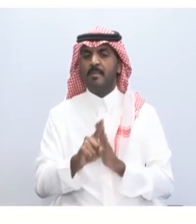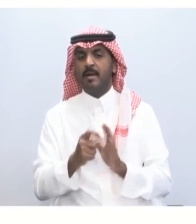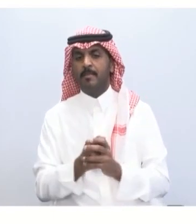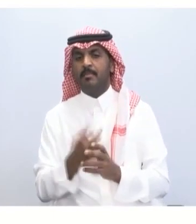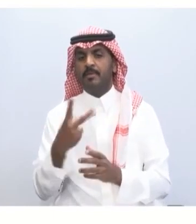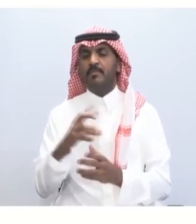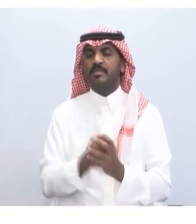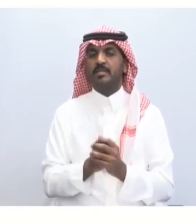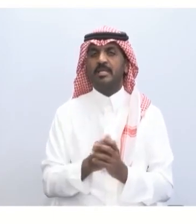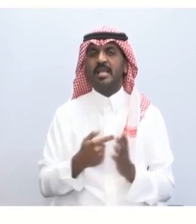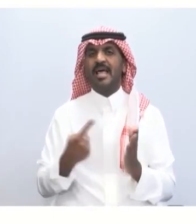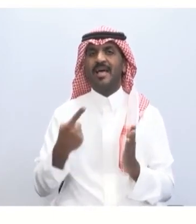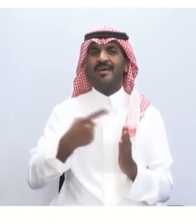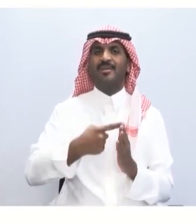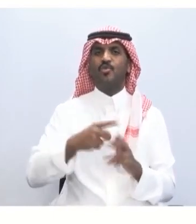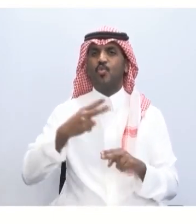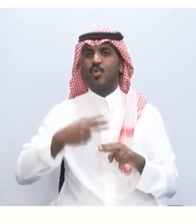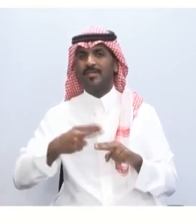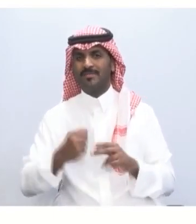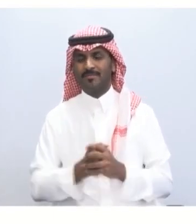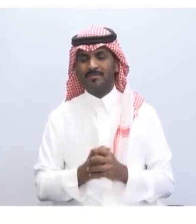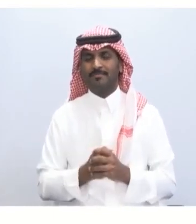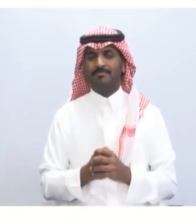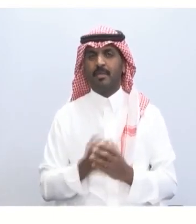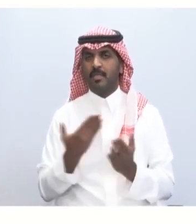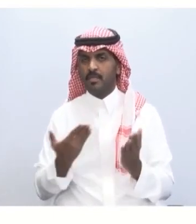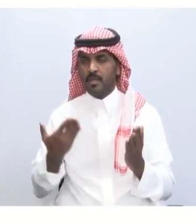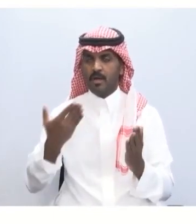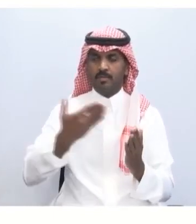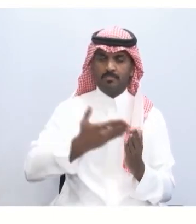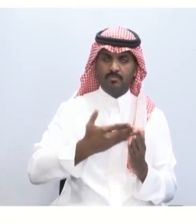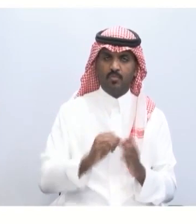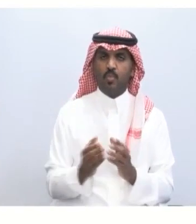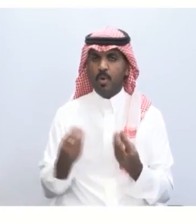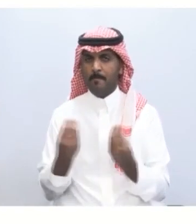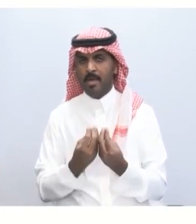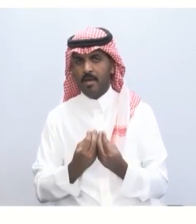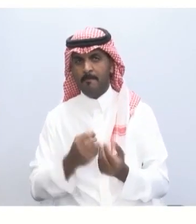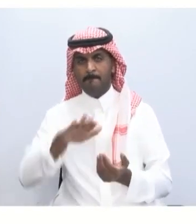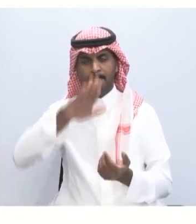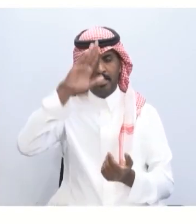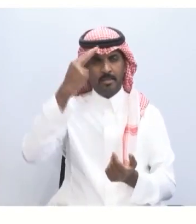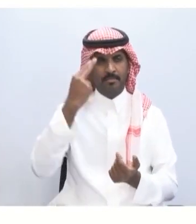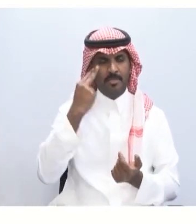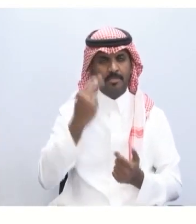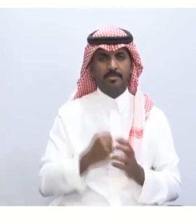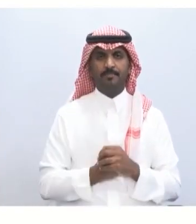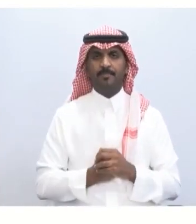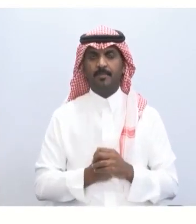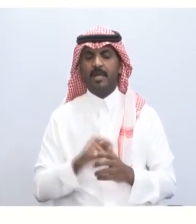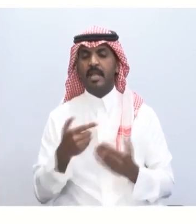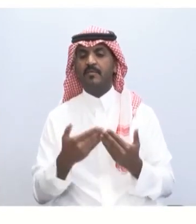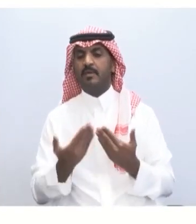الى احسنتم الى الكويت انتقل ومعه الملك عبد العزيز